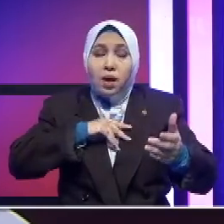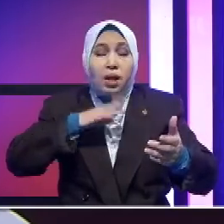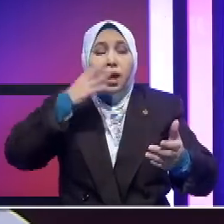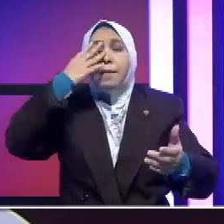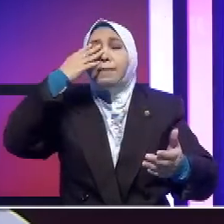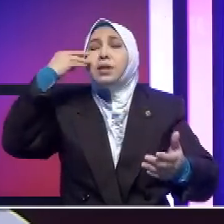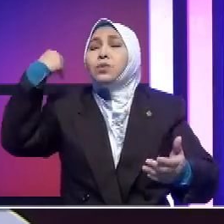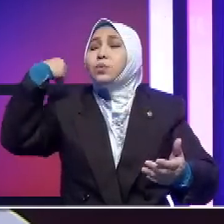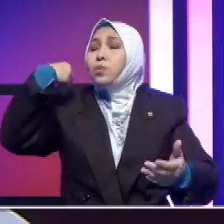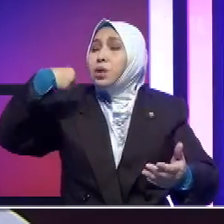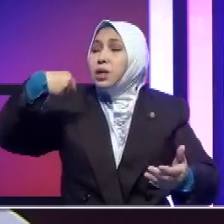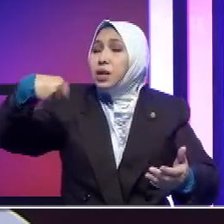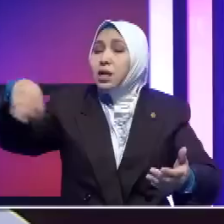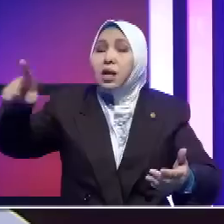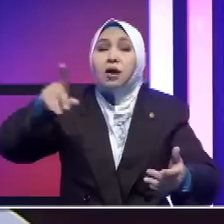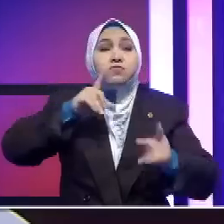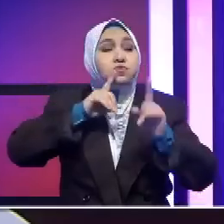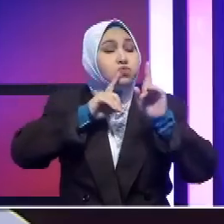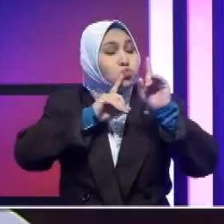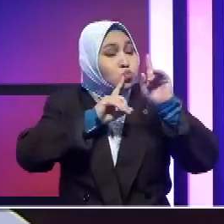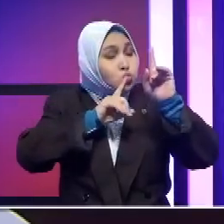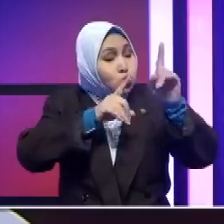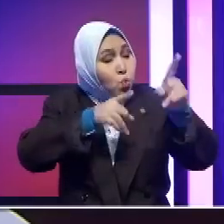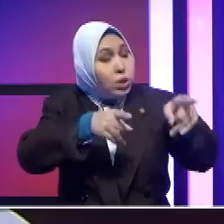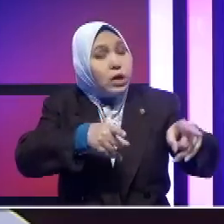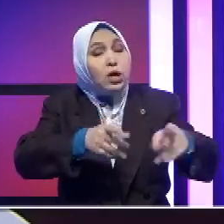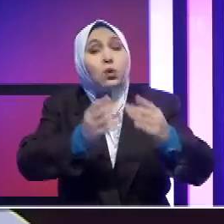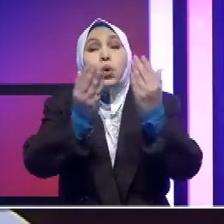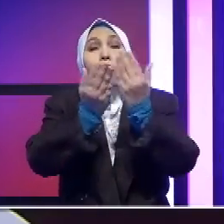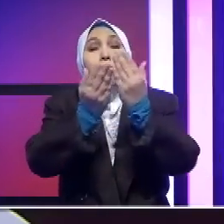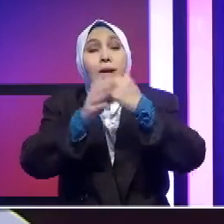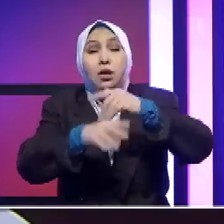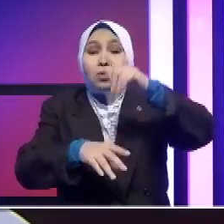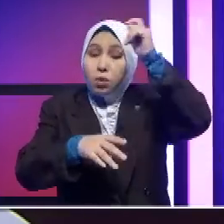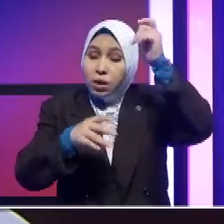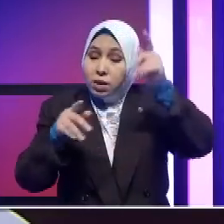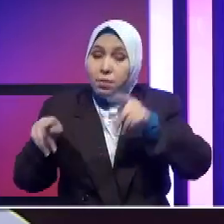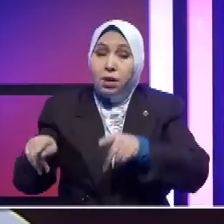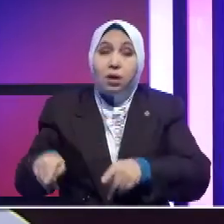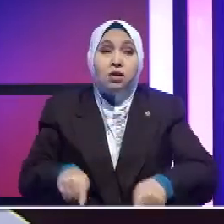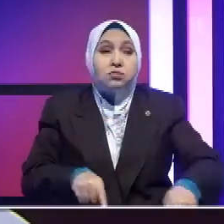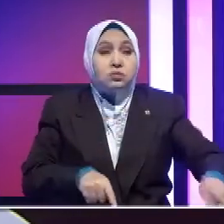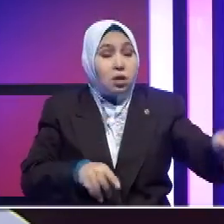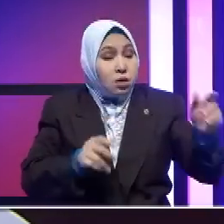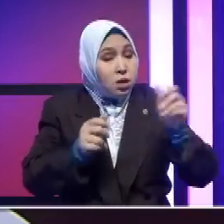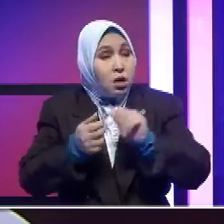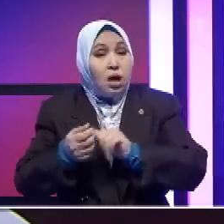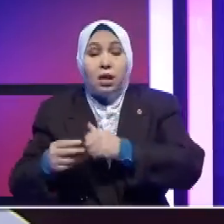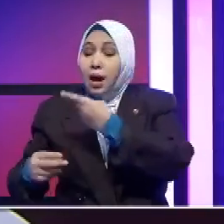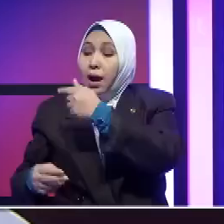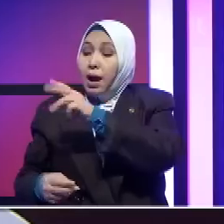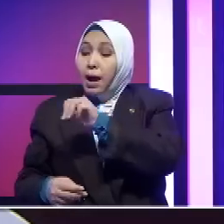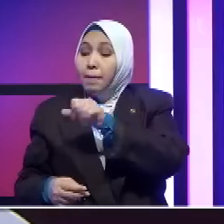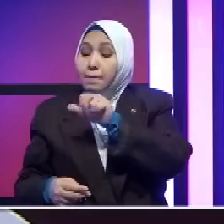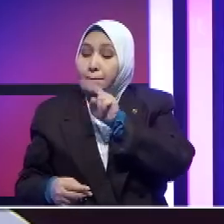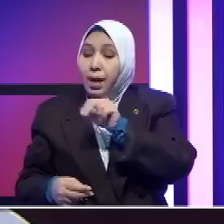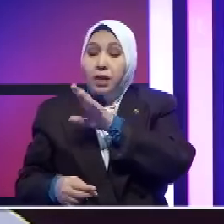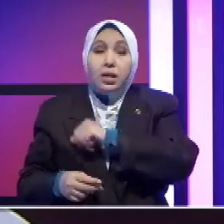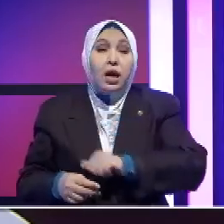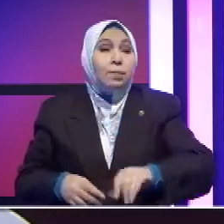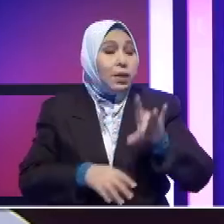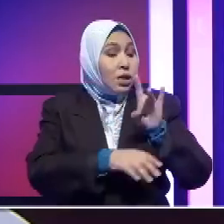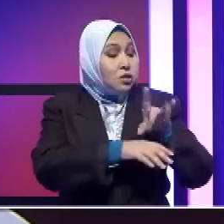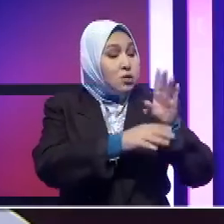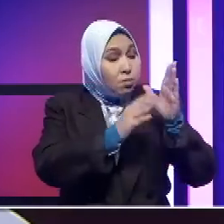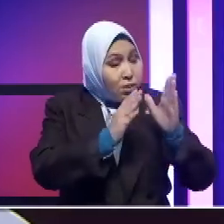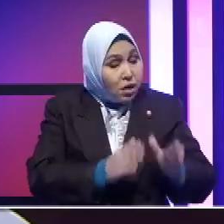tu, suruhlah dia berdoa kepada Tuhannya, ya, bila dia berancang bersama Haman dan juga